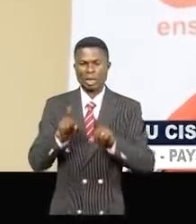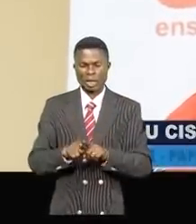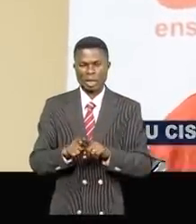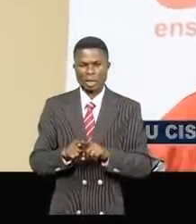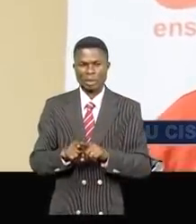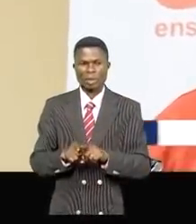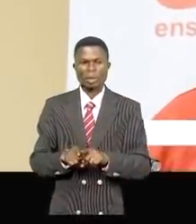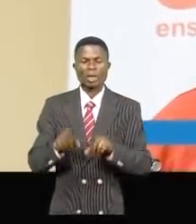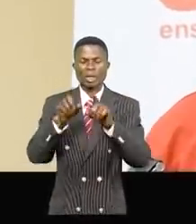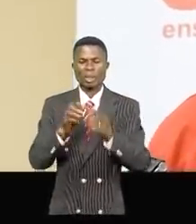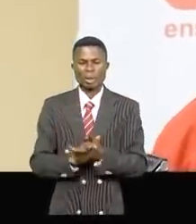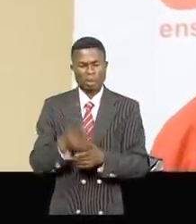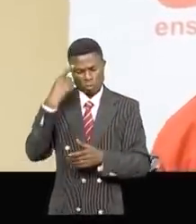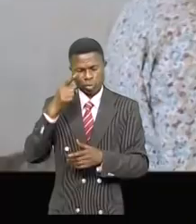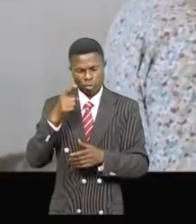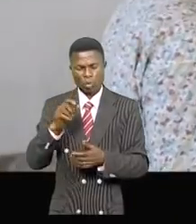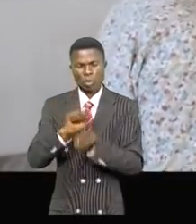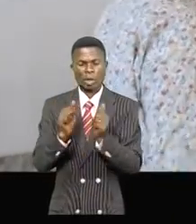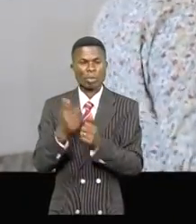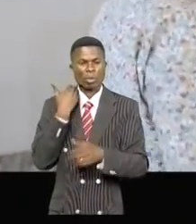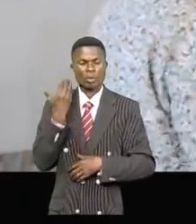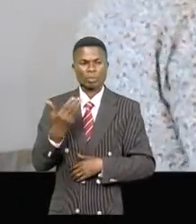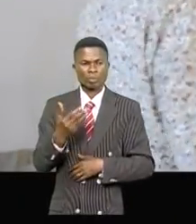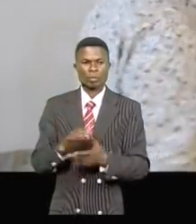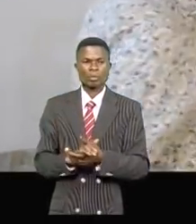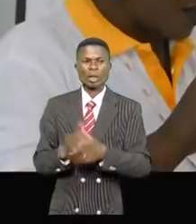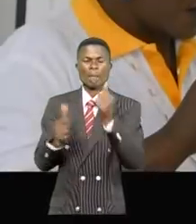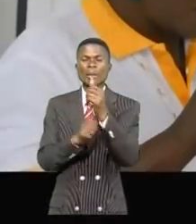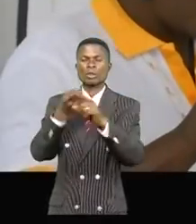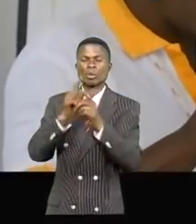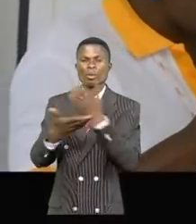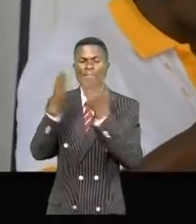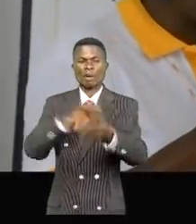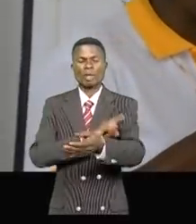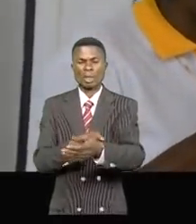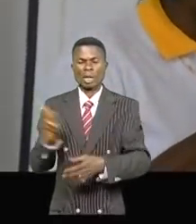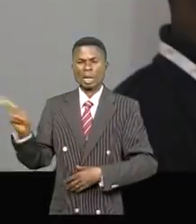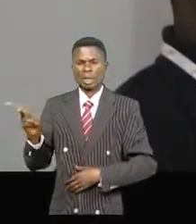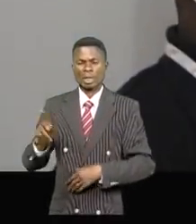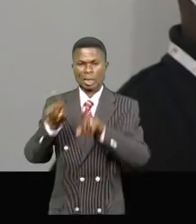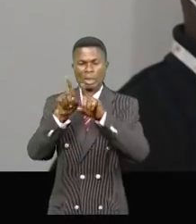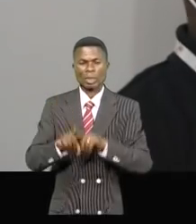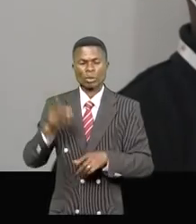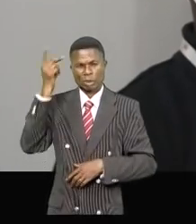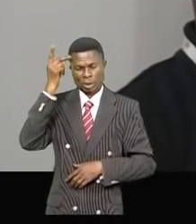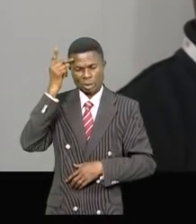la vie de façon positive. Les délégués venus de Goma, du Kasaï et de Kinshasa passent au crible